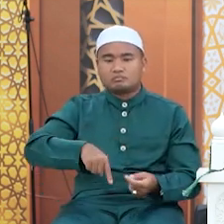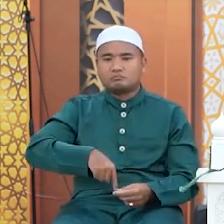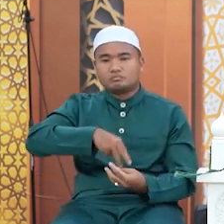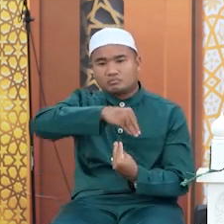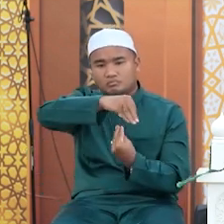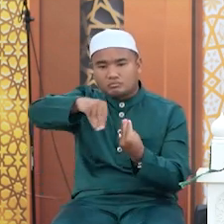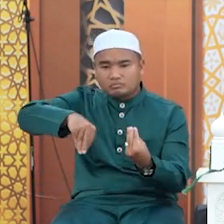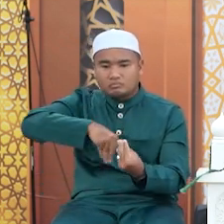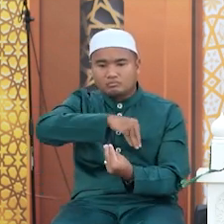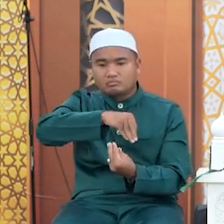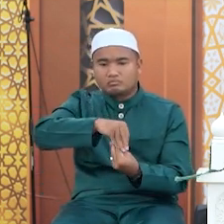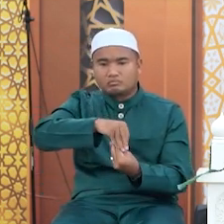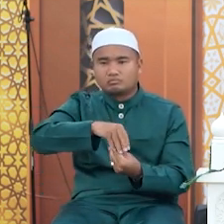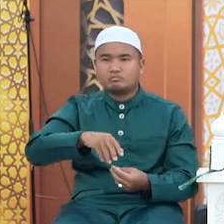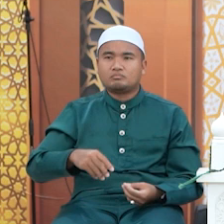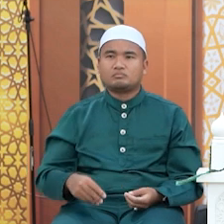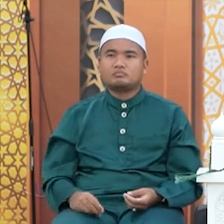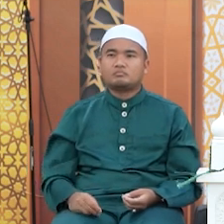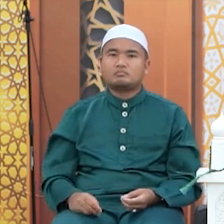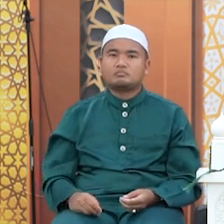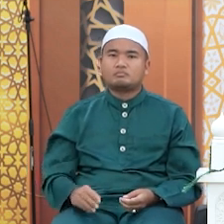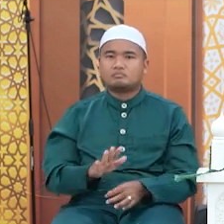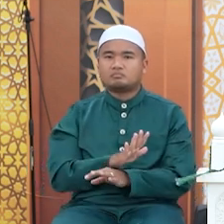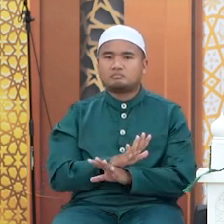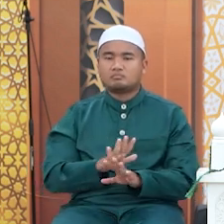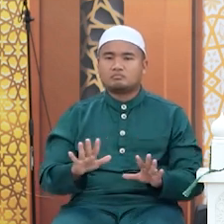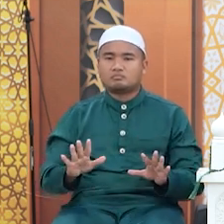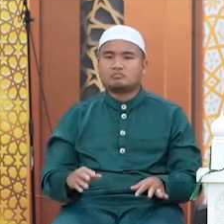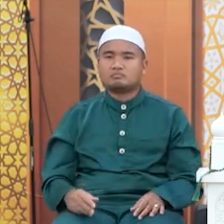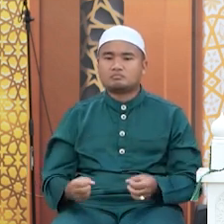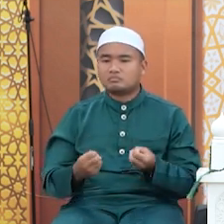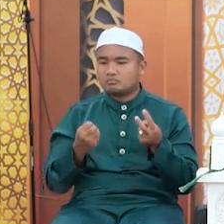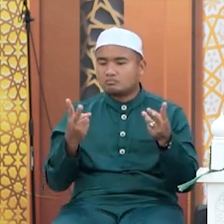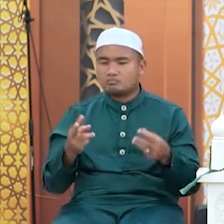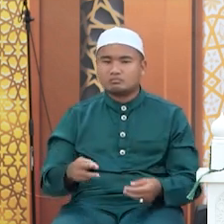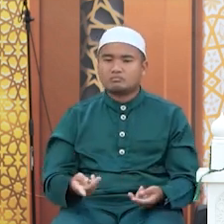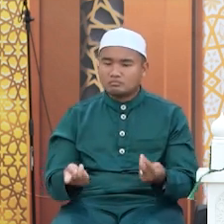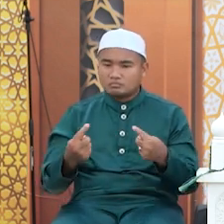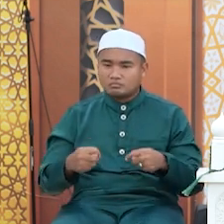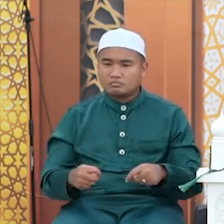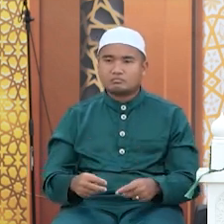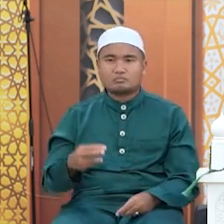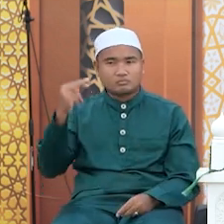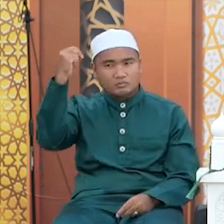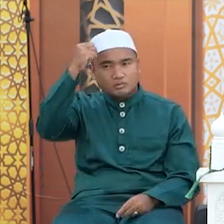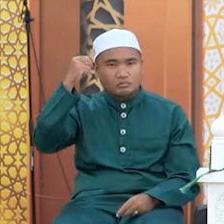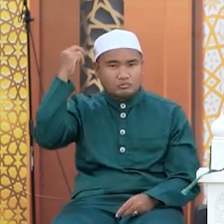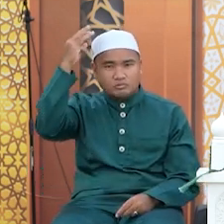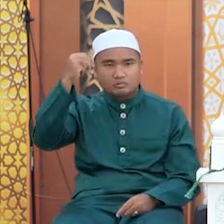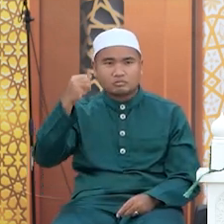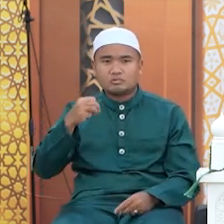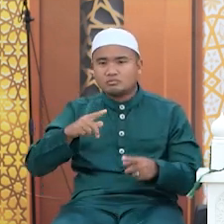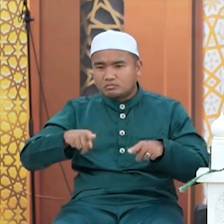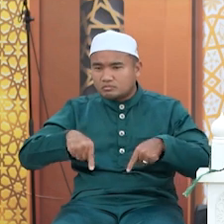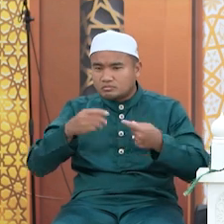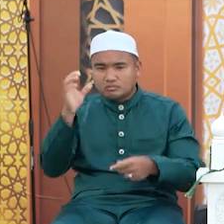kecuali sedikit yang aman. Nabi terpaksa jaja Islam ini bawa untuk pergi ke